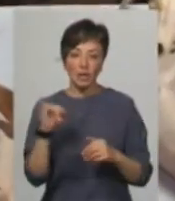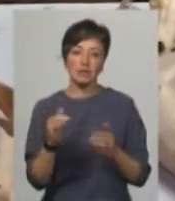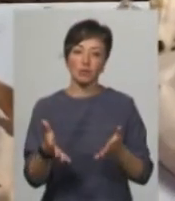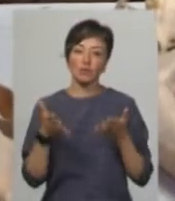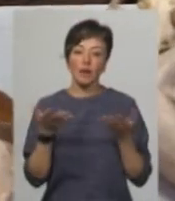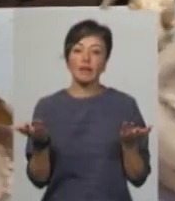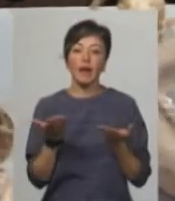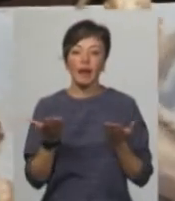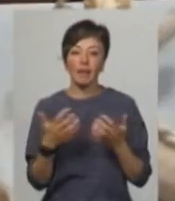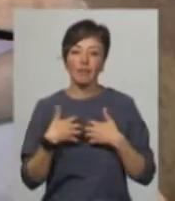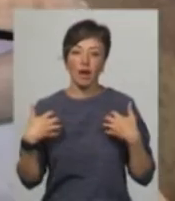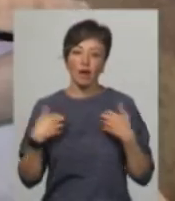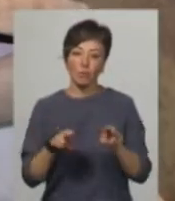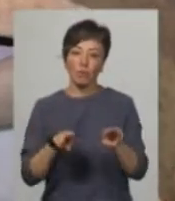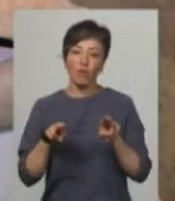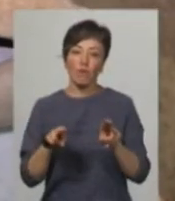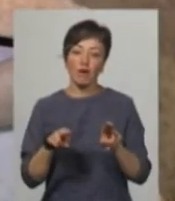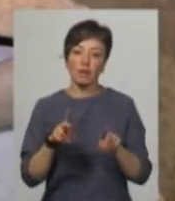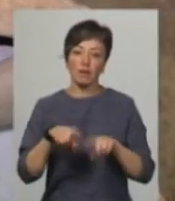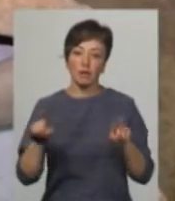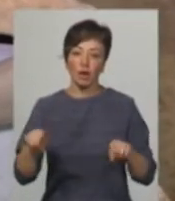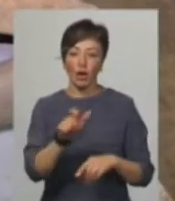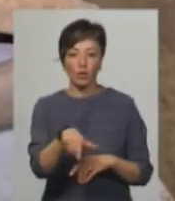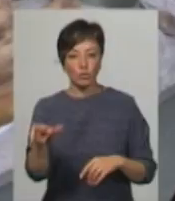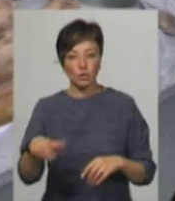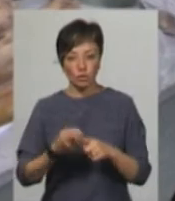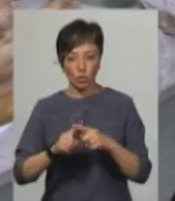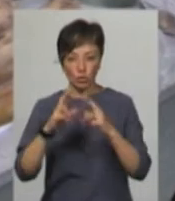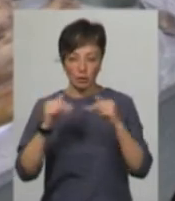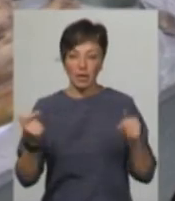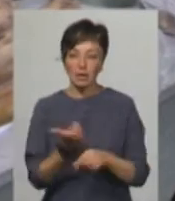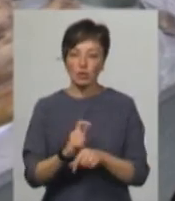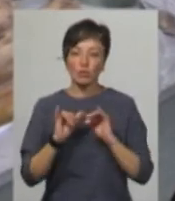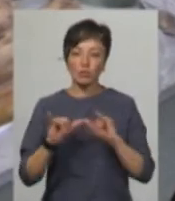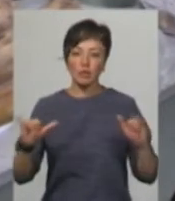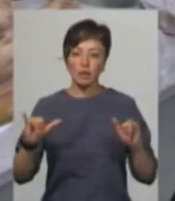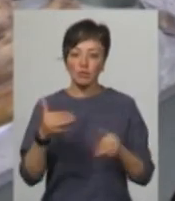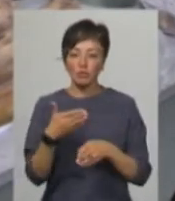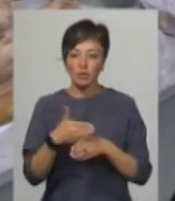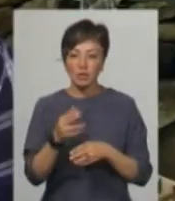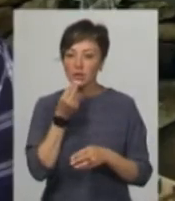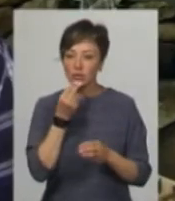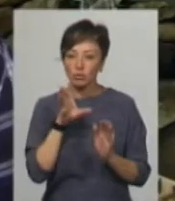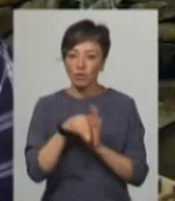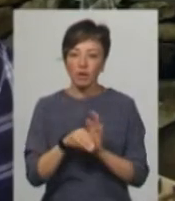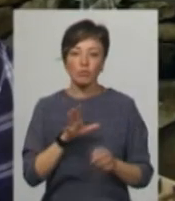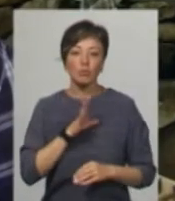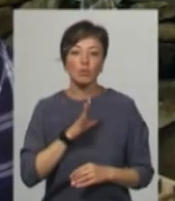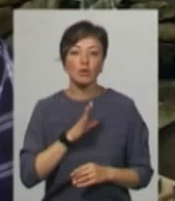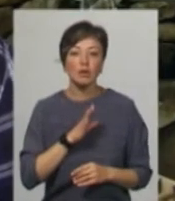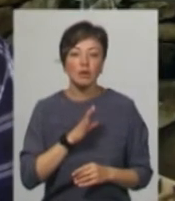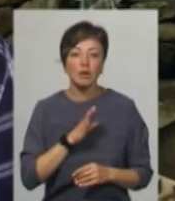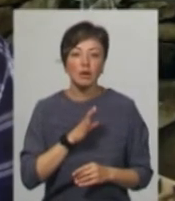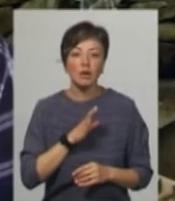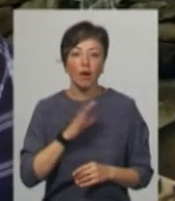яких диких тварин полювали час від часу мешканці замку. Найбільш поширеним елементом харчування мешканців замку були,